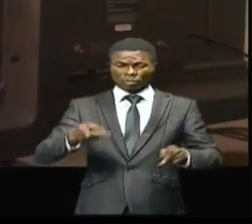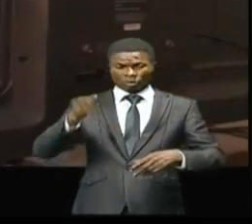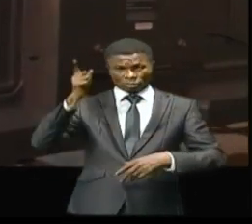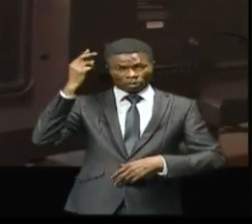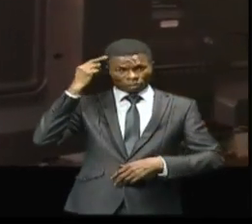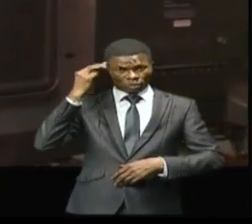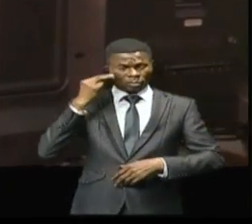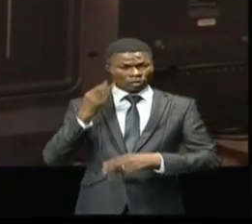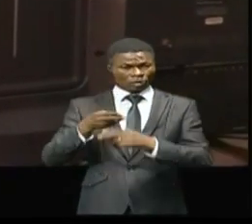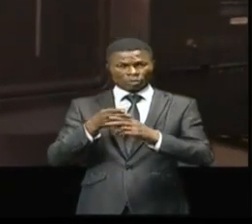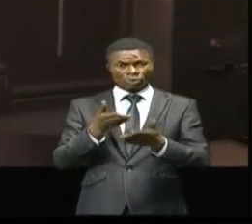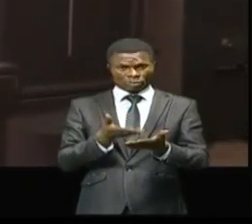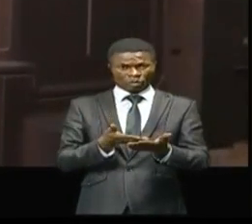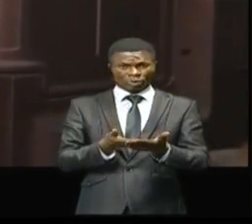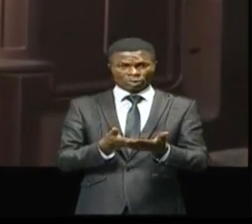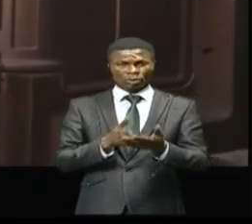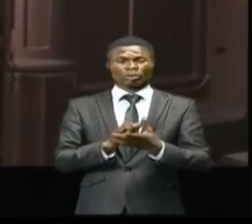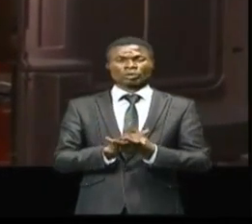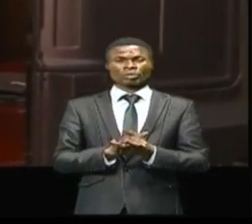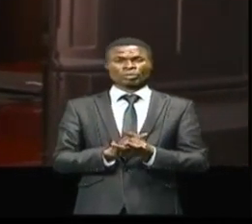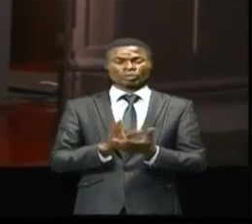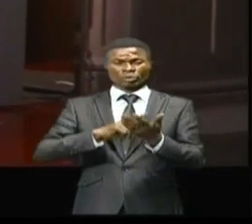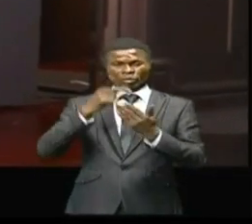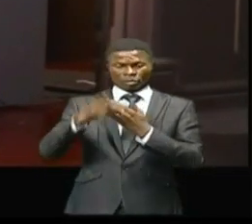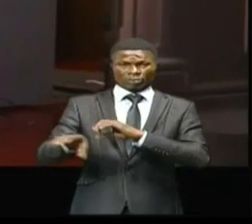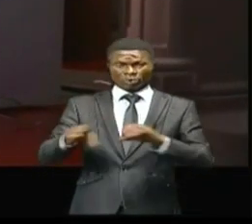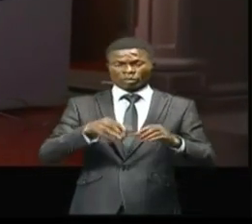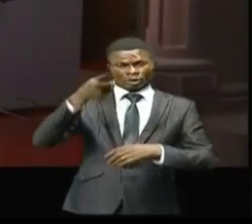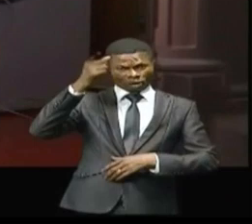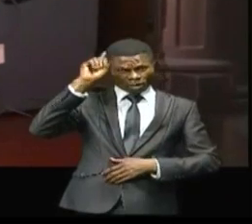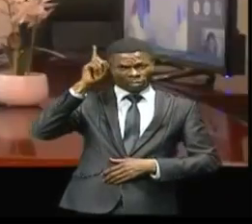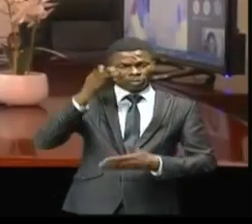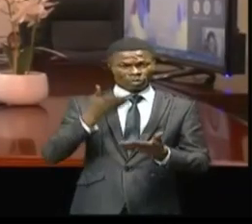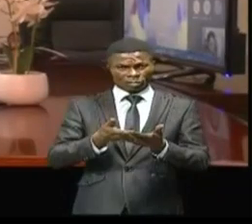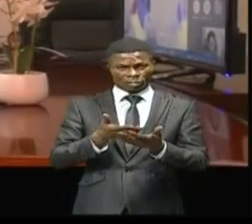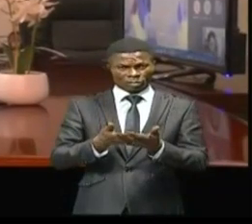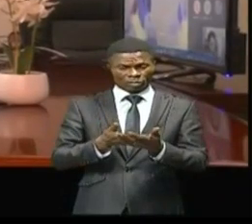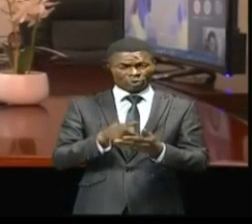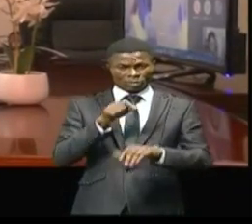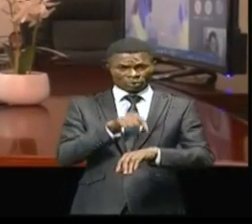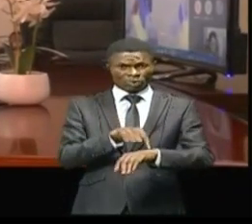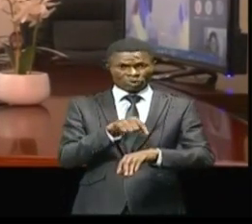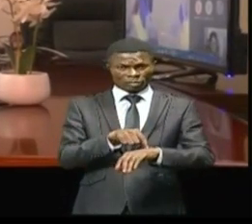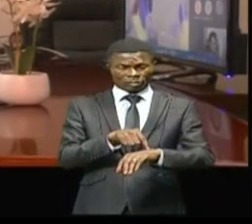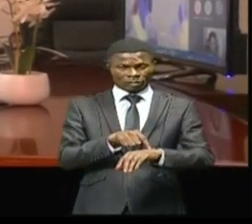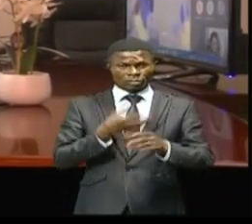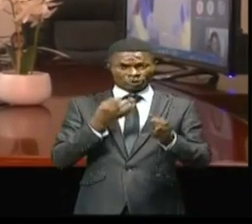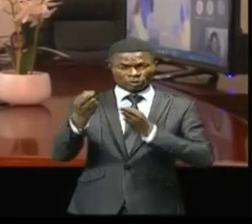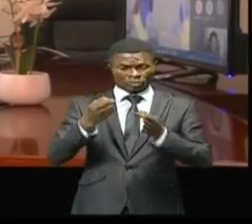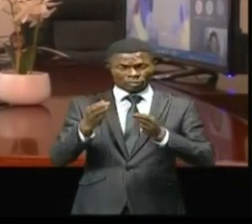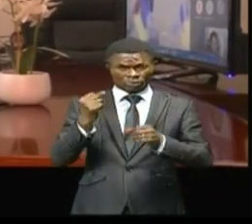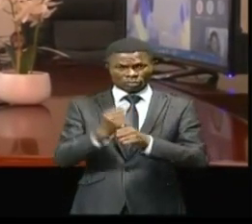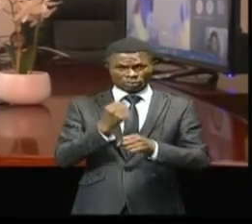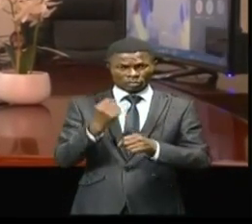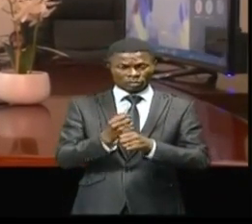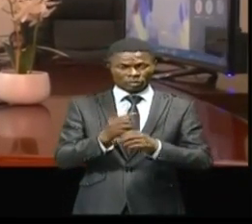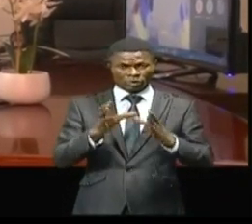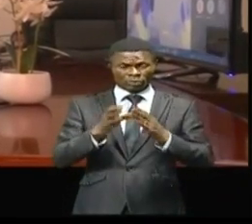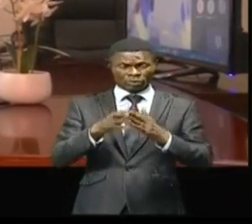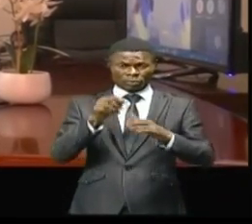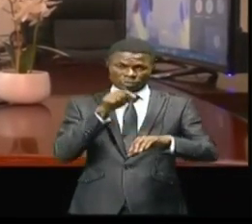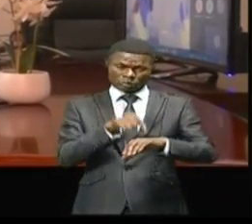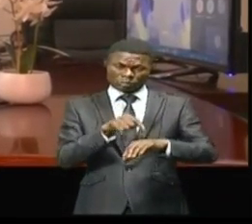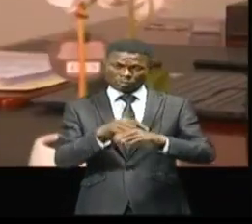ministre ces plans d'action prioritaires dont les délais les détails opérationnels avec les échéances